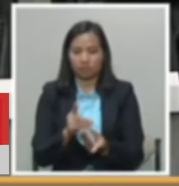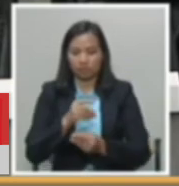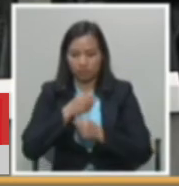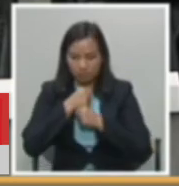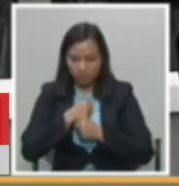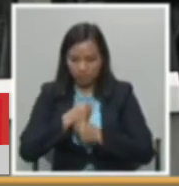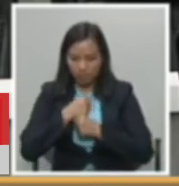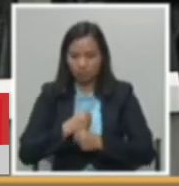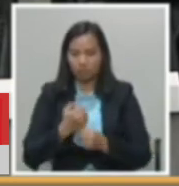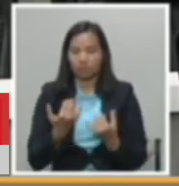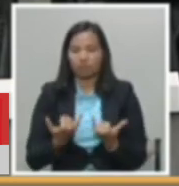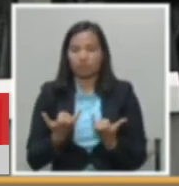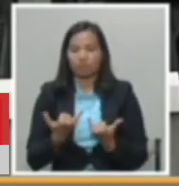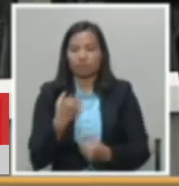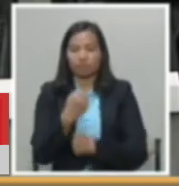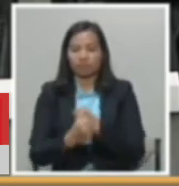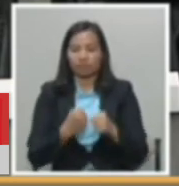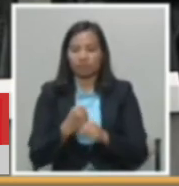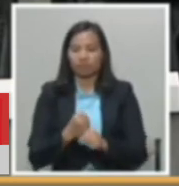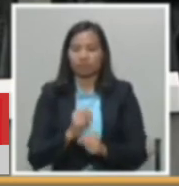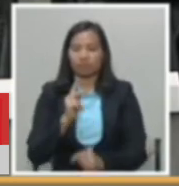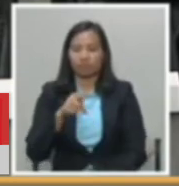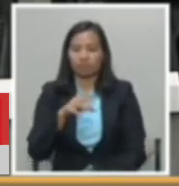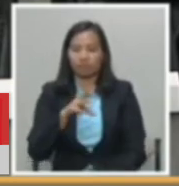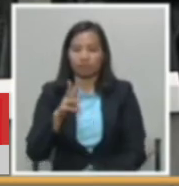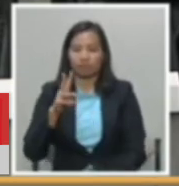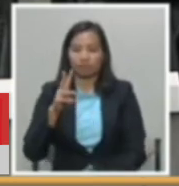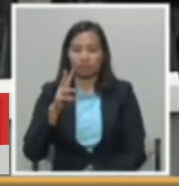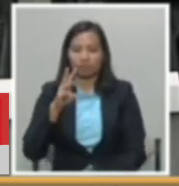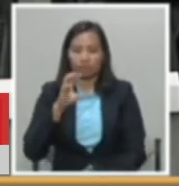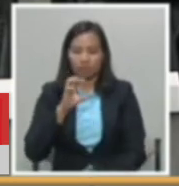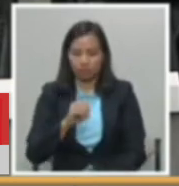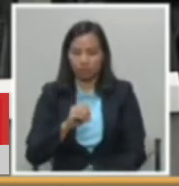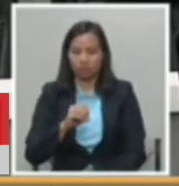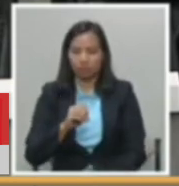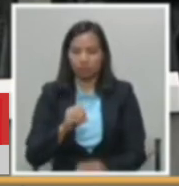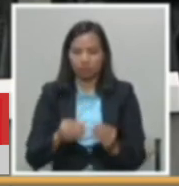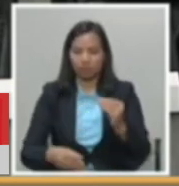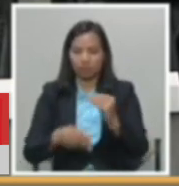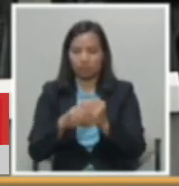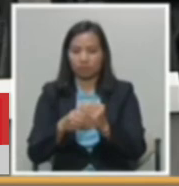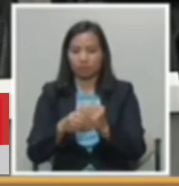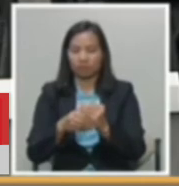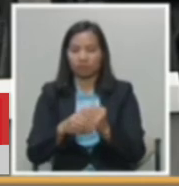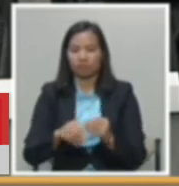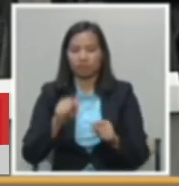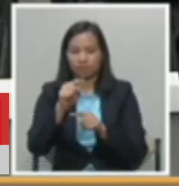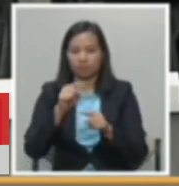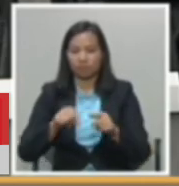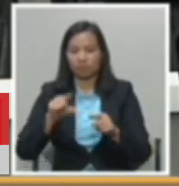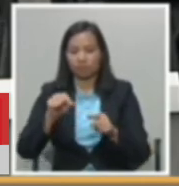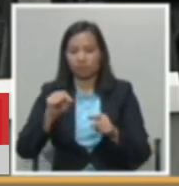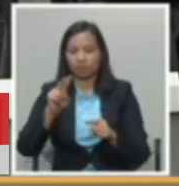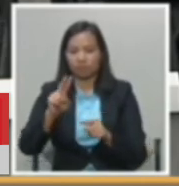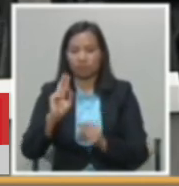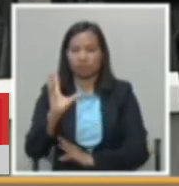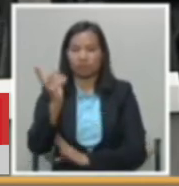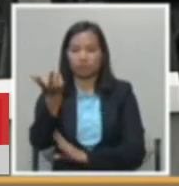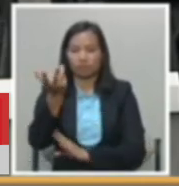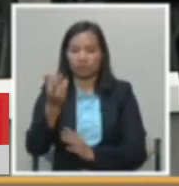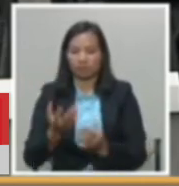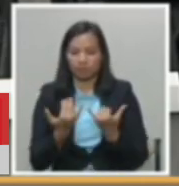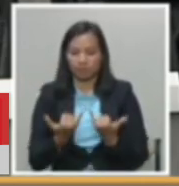นี้เขาบอกว่าในปี2050ผู้สูงอายุจะเพิ่มอีกเป็น 22% ทั่วโลกขณะ